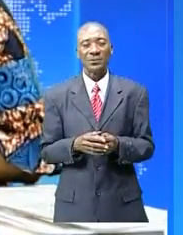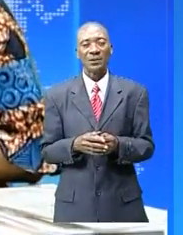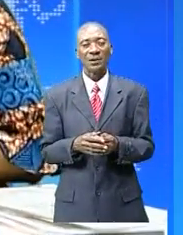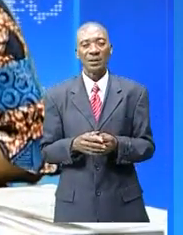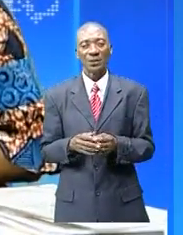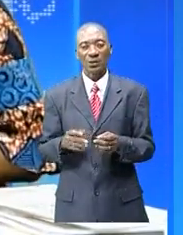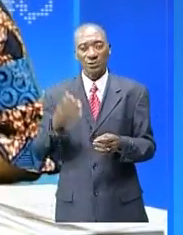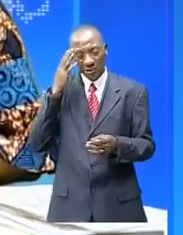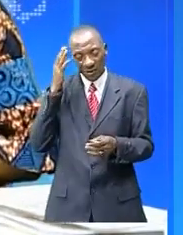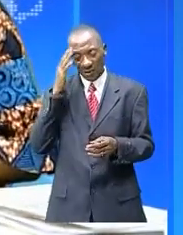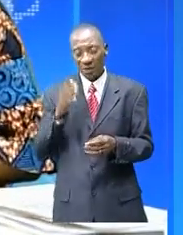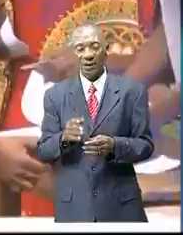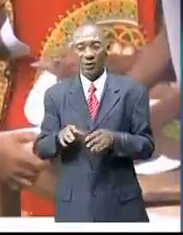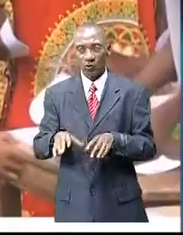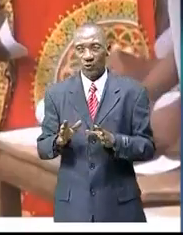présidentielle.